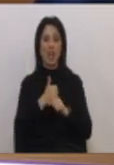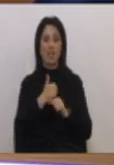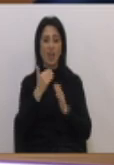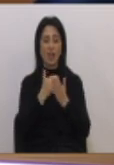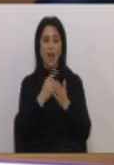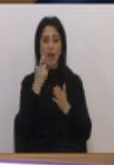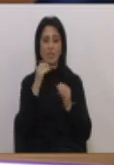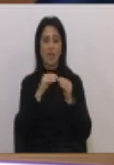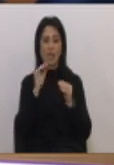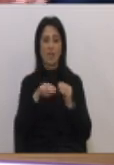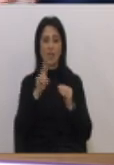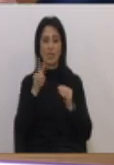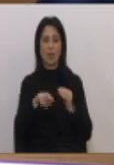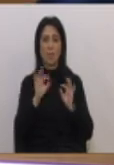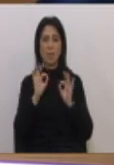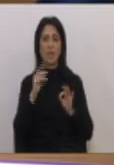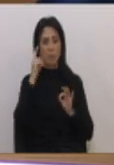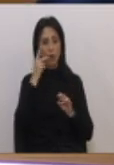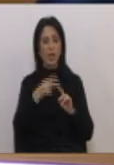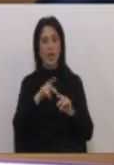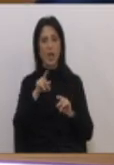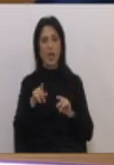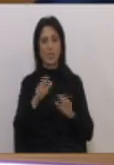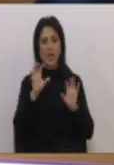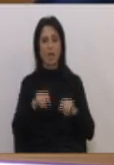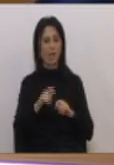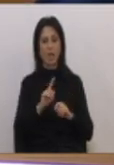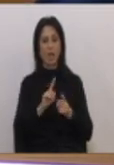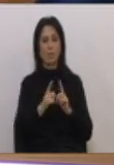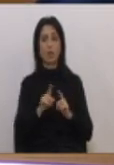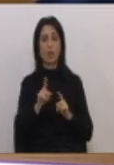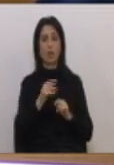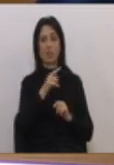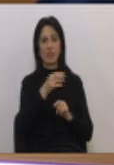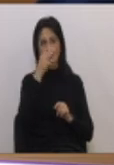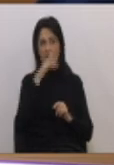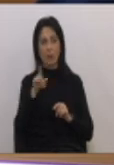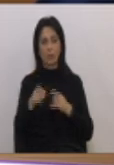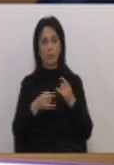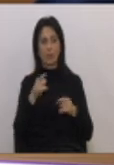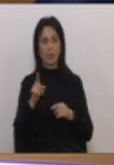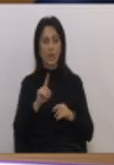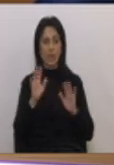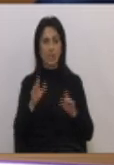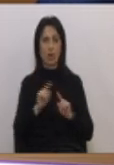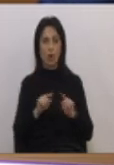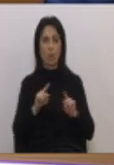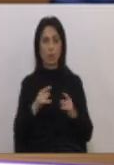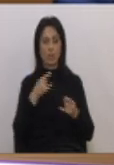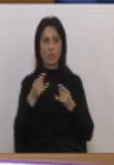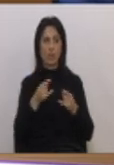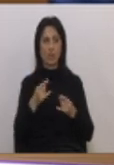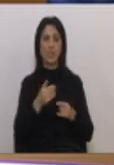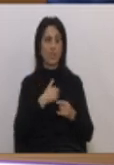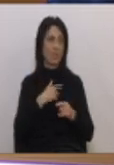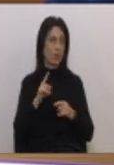ლარი. Არა იმიტომ რომ მართლა ფიქრობთ რომ ეს კანონდარღვევაა, არამედ იმიტომ რომ თქვენ არ მოგწონთ ის რაც ხდება ოპოზიციურ მედიაში და გინდათ